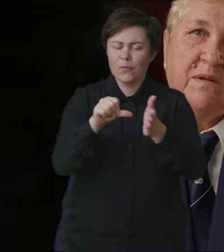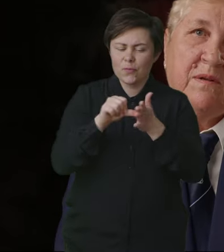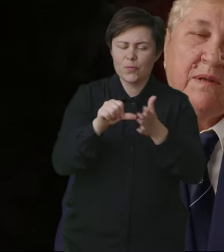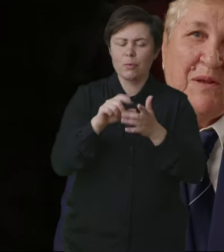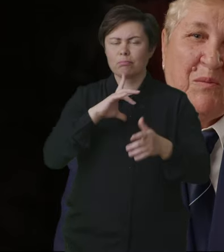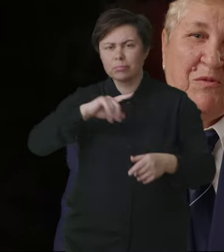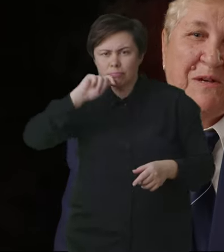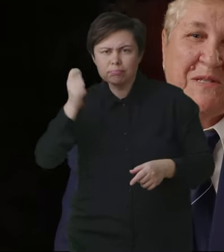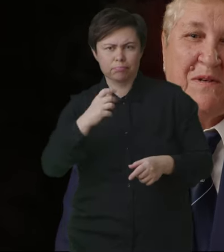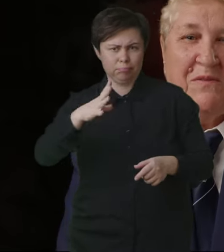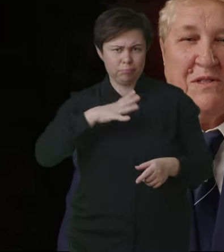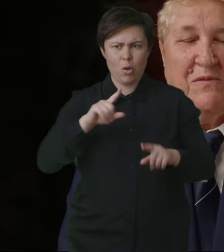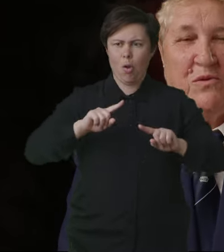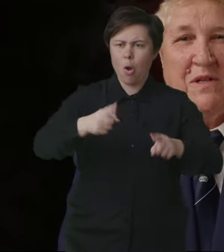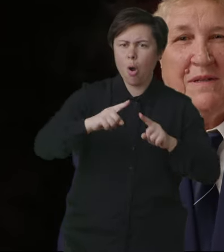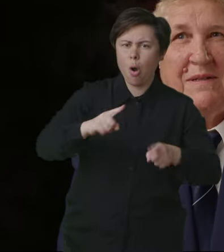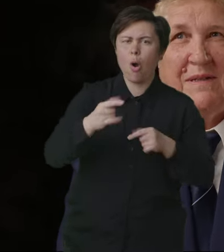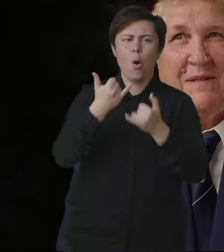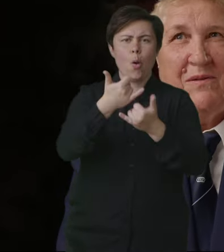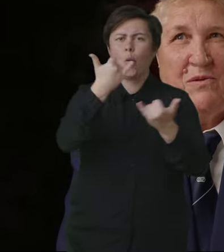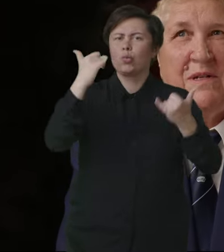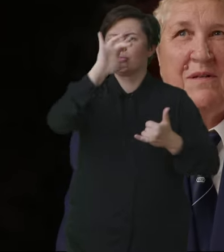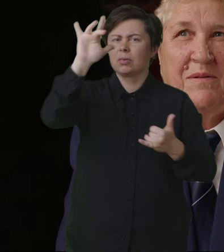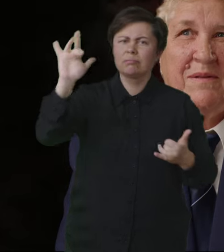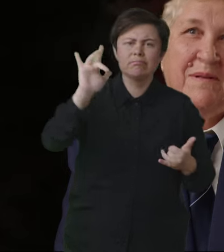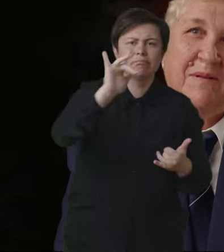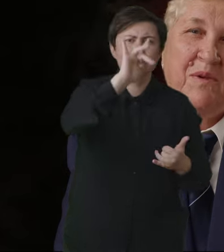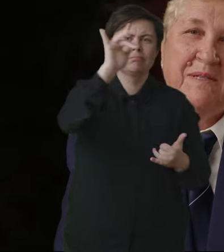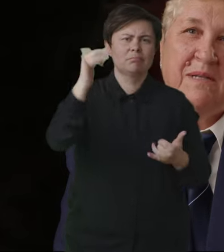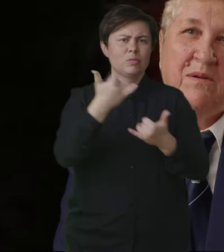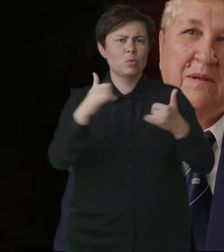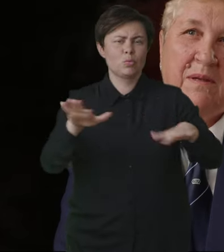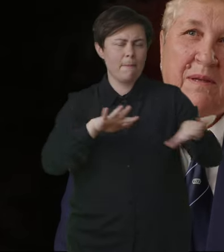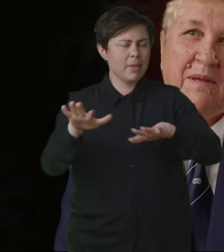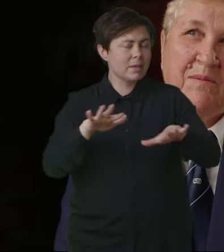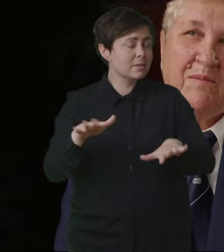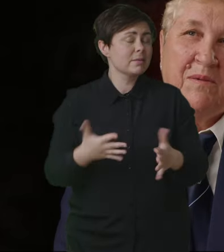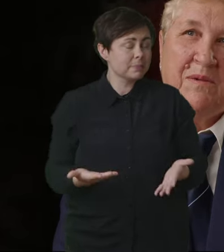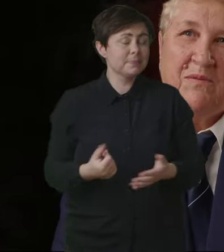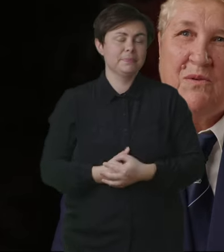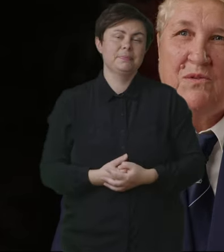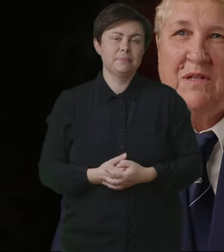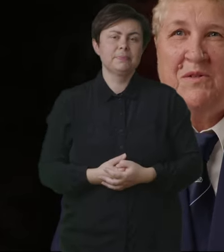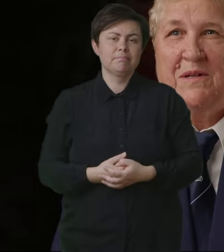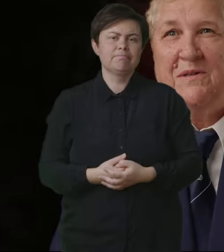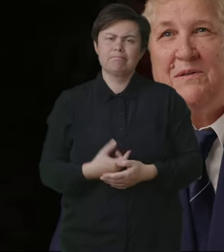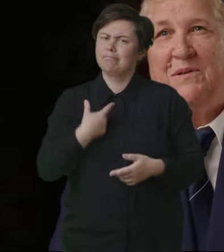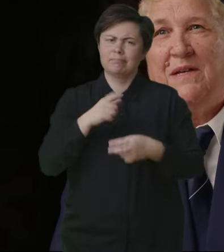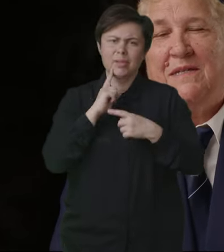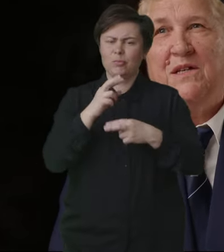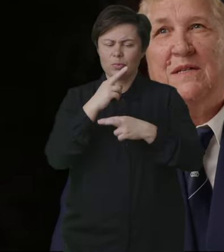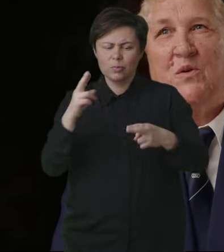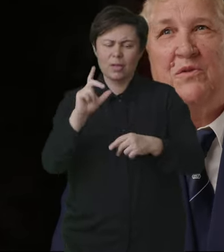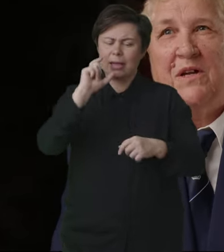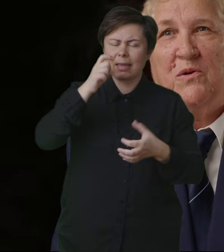jeździliśmy. Były organizowane właśnie w różne miejsca. Różnie, na przykład